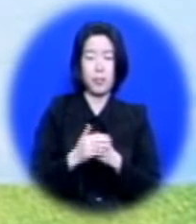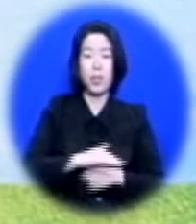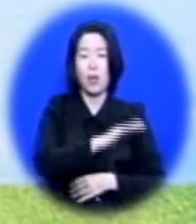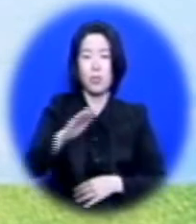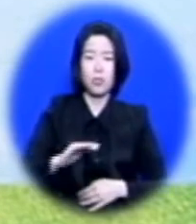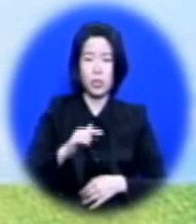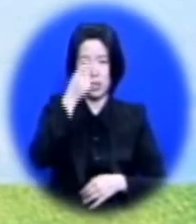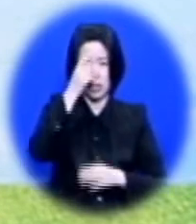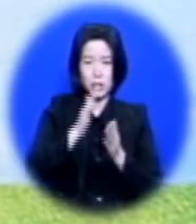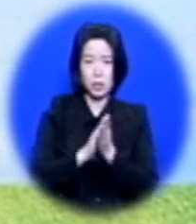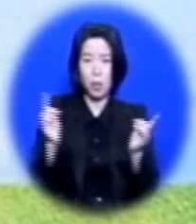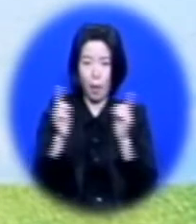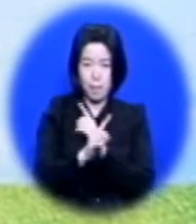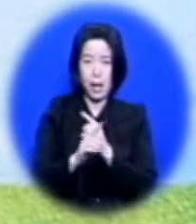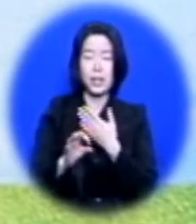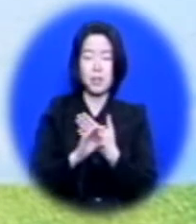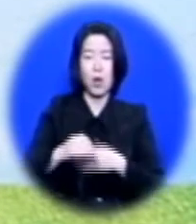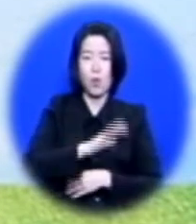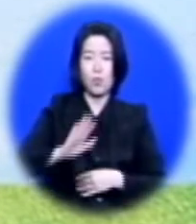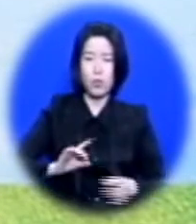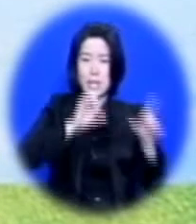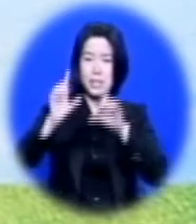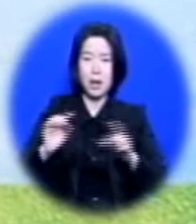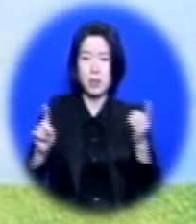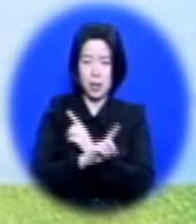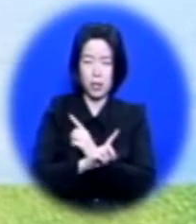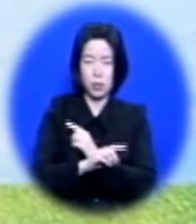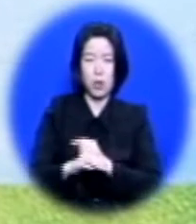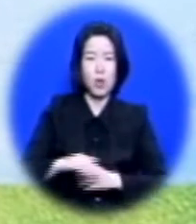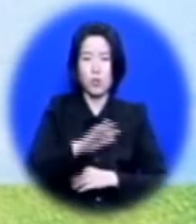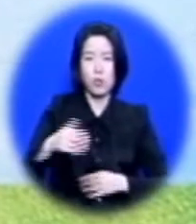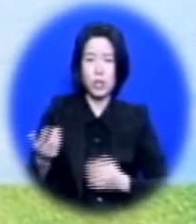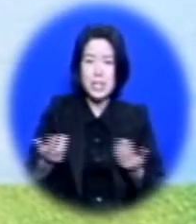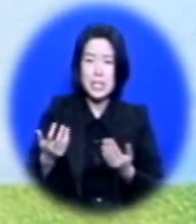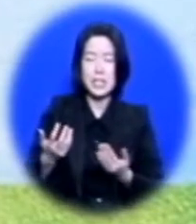우리의 기도가 바뀌면 우리의 삶이 바뀌고 3명이 달라집니다